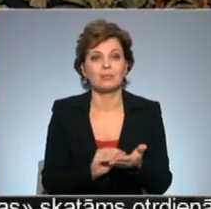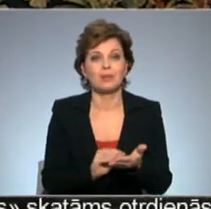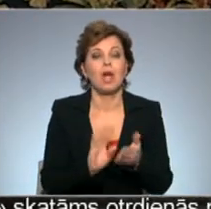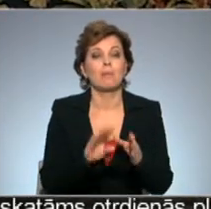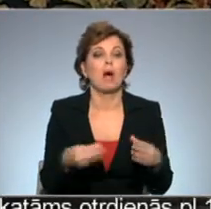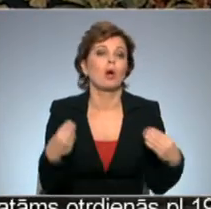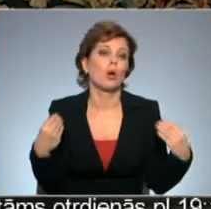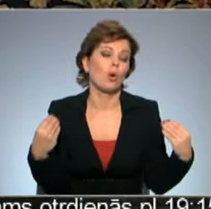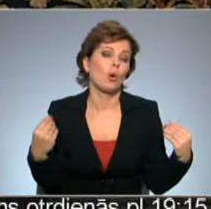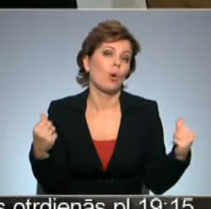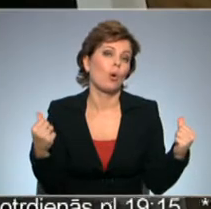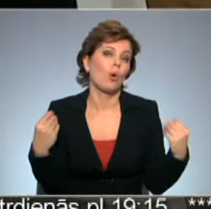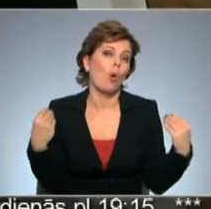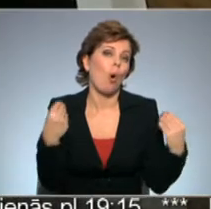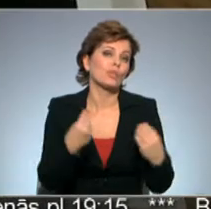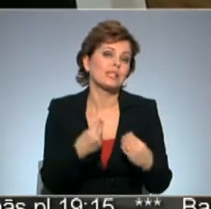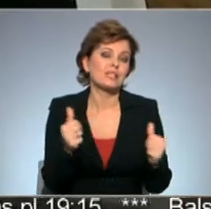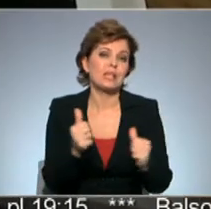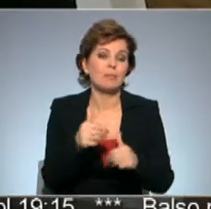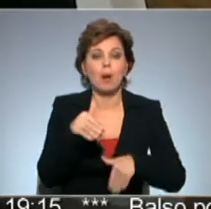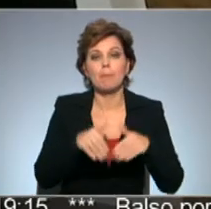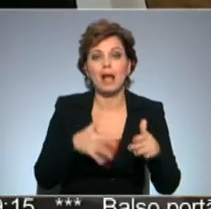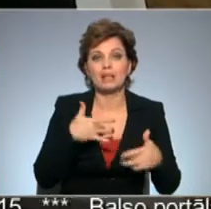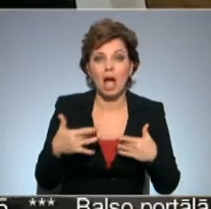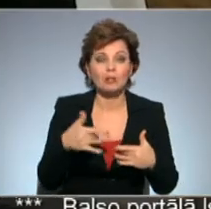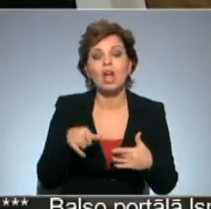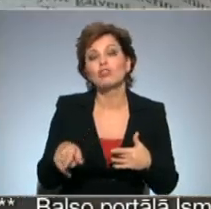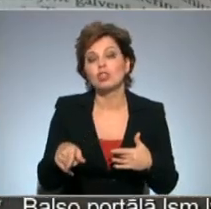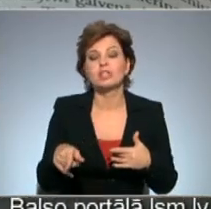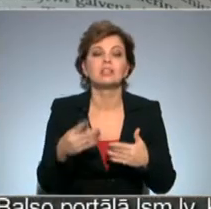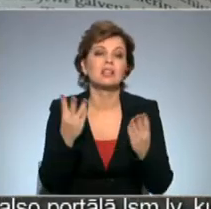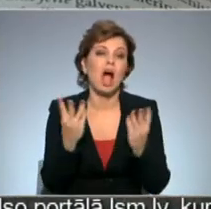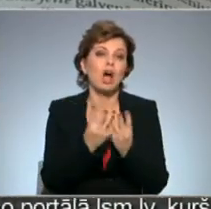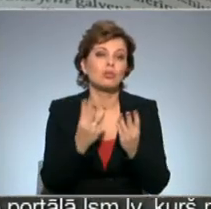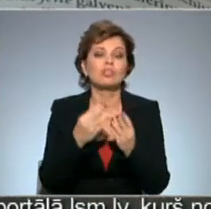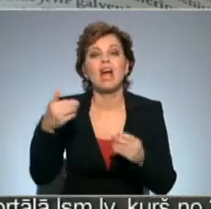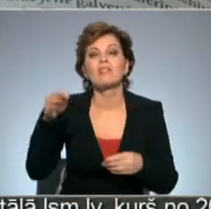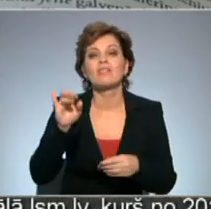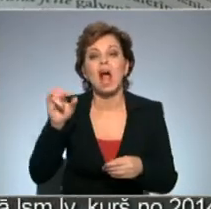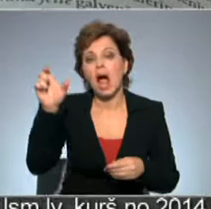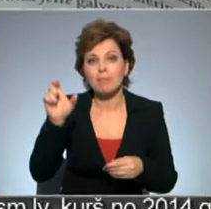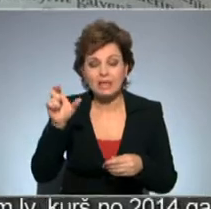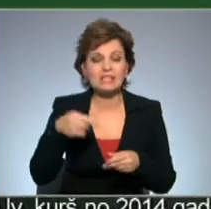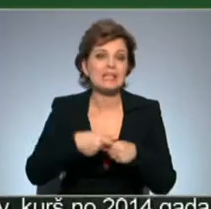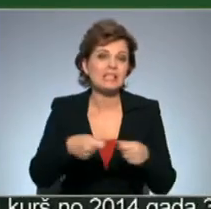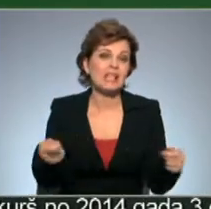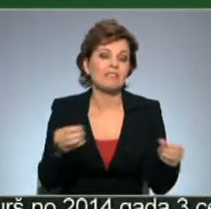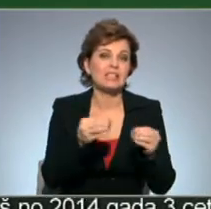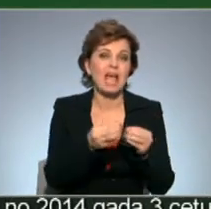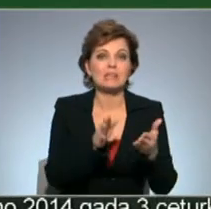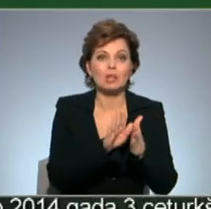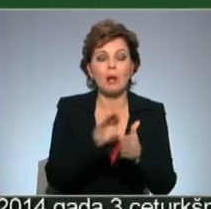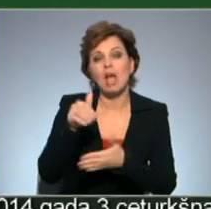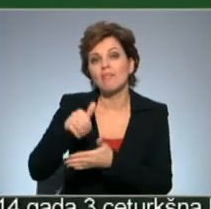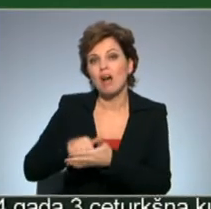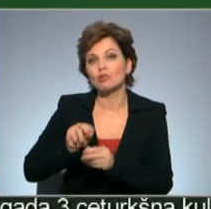kostīmu un teātri. Par baleta māksliniekiem un šī skatuves žanra tērpiem Igors Freimanis izdevis 10 grāmatas. Tērpu vēsturi pasniedzis